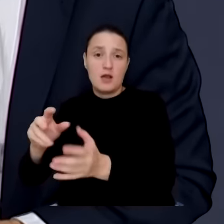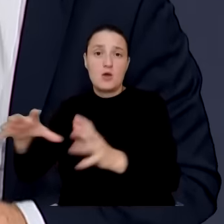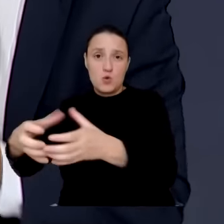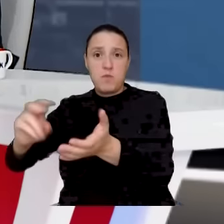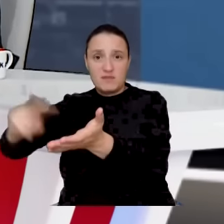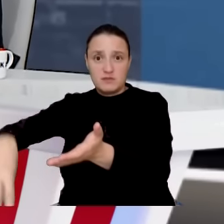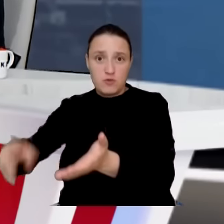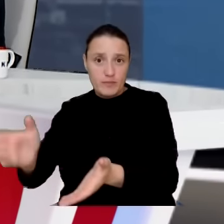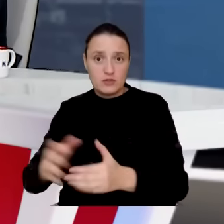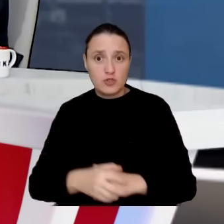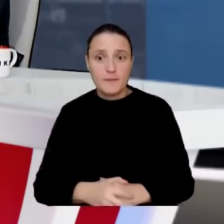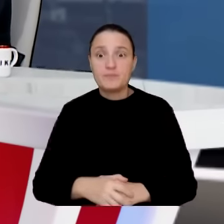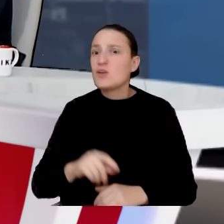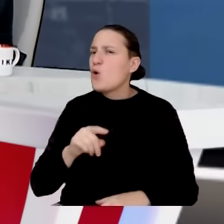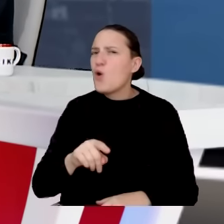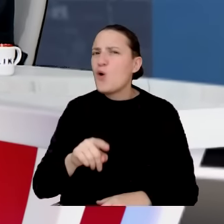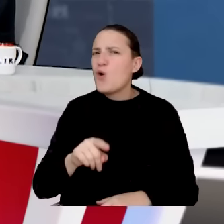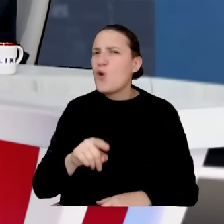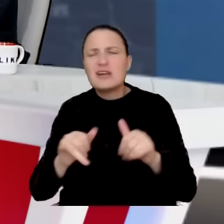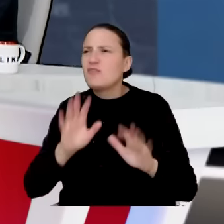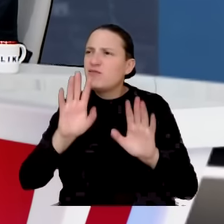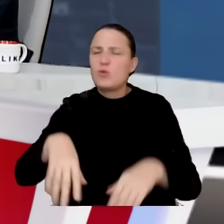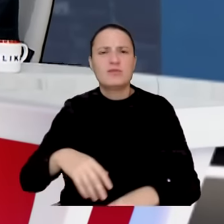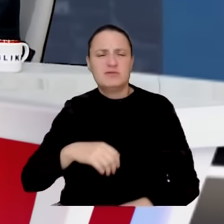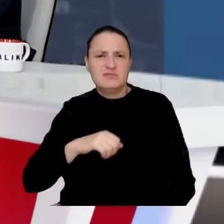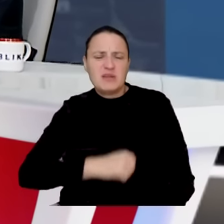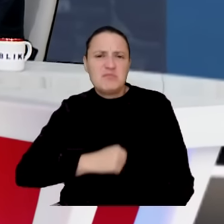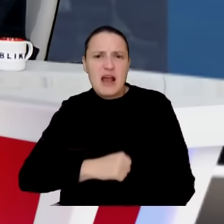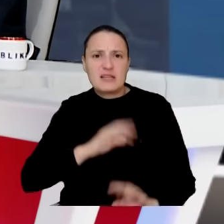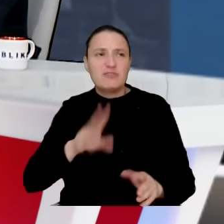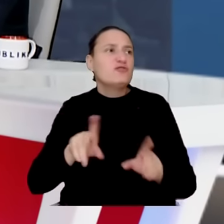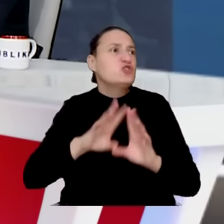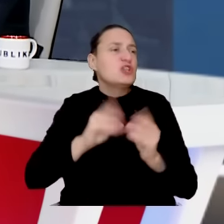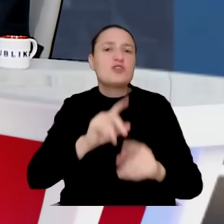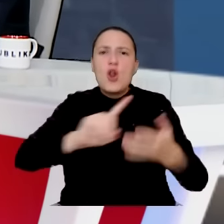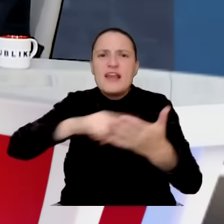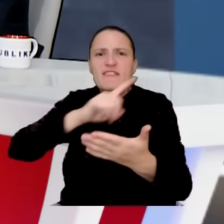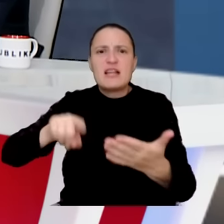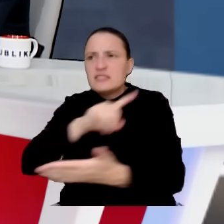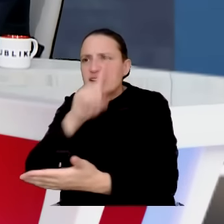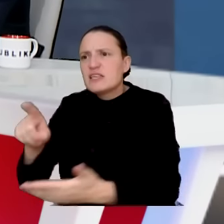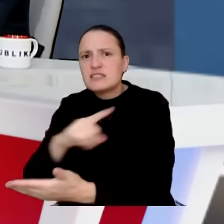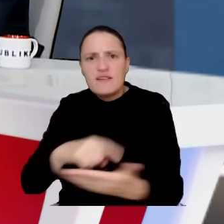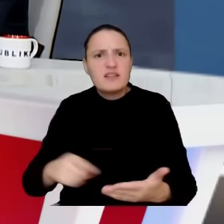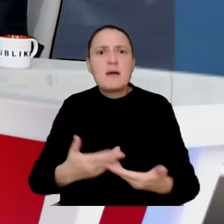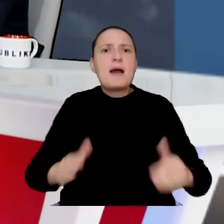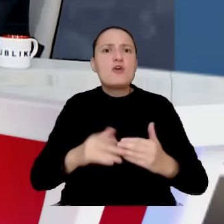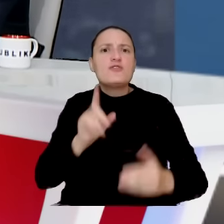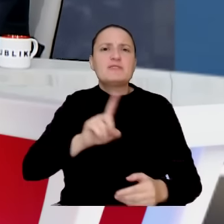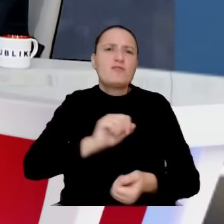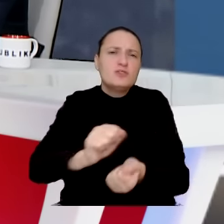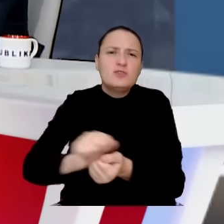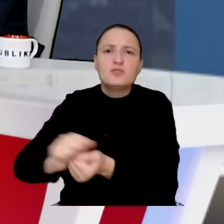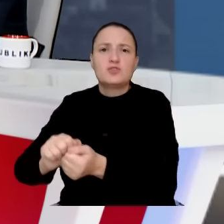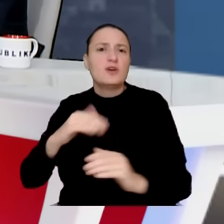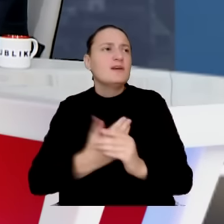zwolnienia oni się kompletnie niczym nie przejmują i ten walec likwidacji niszczenia polskiego majątku państwowego spółek Skarbu